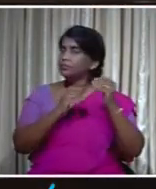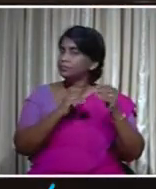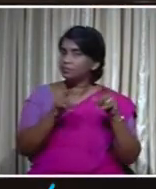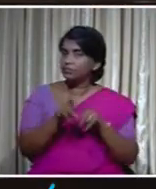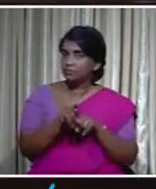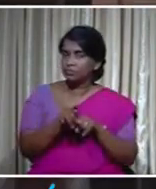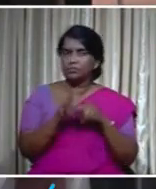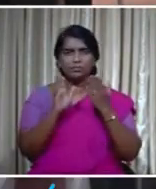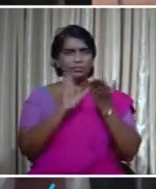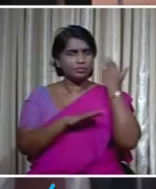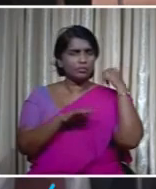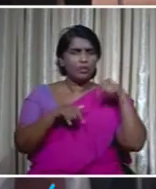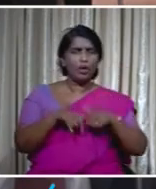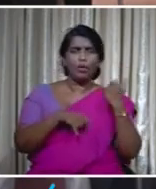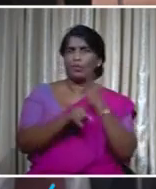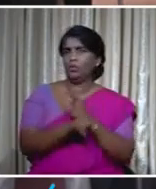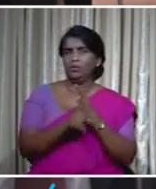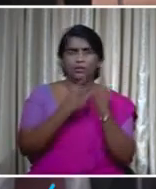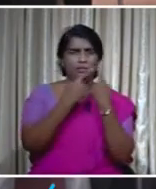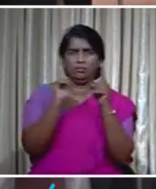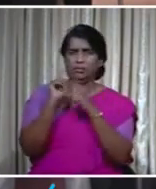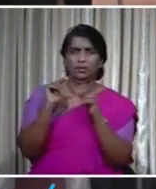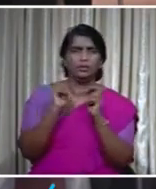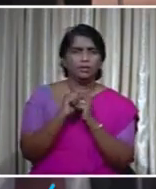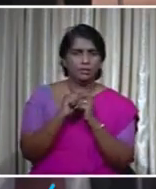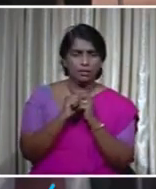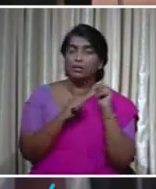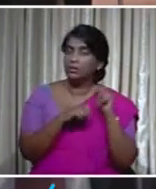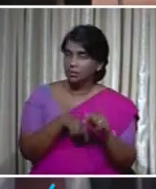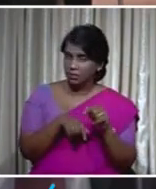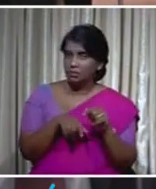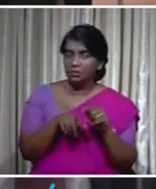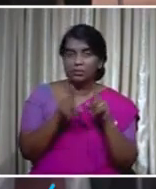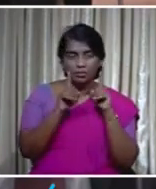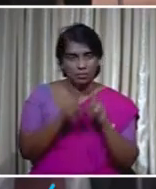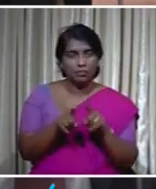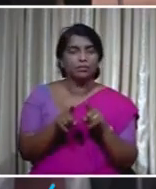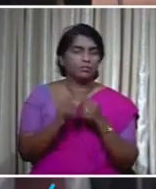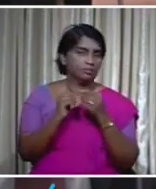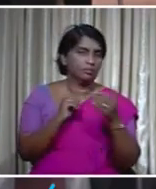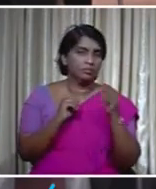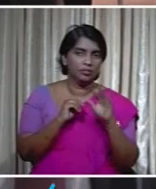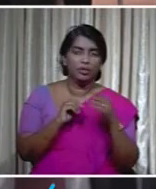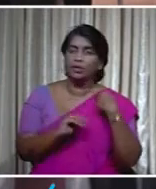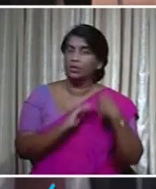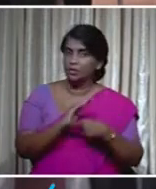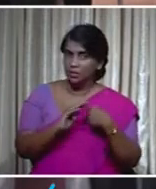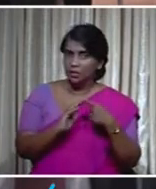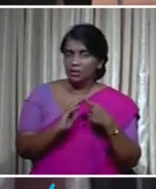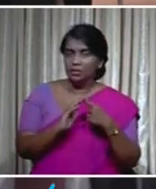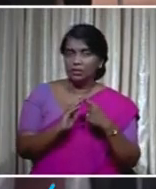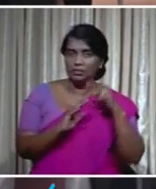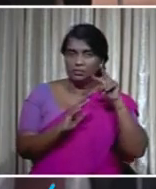ஆனால் அது போன முறையும் இருந்தது, இம்முறையும் இருக்கிறது. ஆனால் மாணவர்கள் குறைக்கப்பட்டிருக்கிறார்கள். இலங்கையிலே மருத்துவ பீடத்துக்கு 254 பேர்